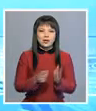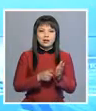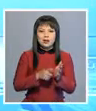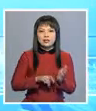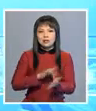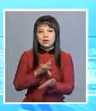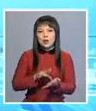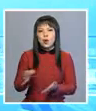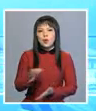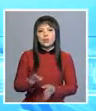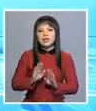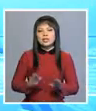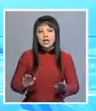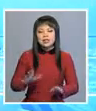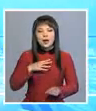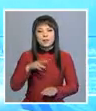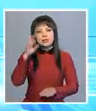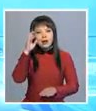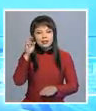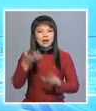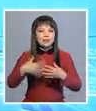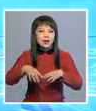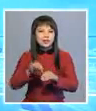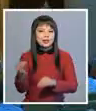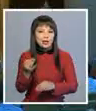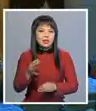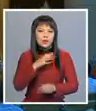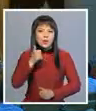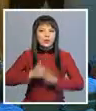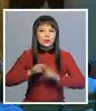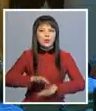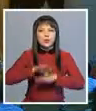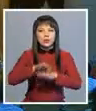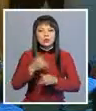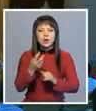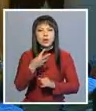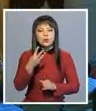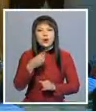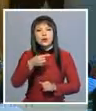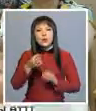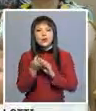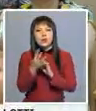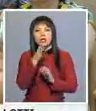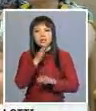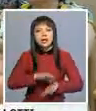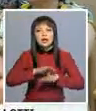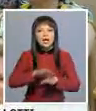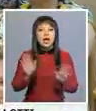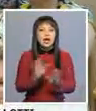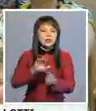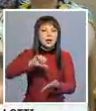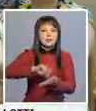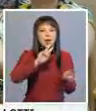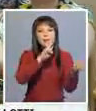Қарағанды қаласында облыстық кішкентай ханзада мен ханшайым отбасылық конкурс өтті. Шара барысында 3-тен 14 жасқа дейінгі балалар ән би